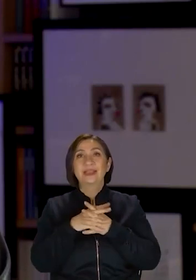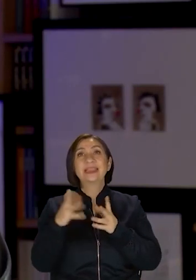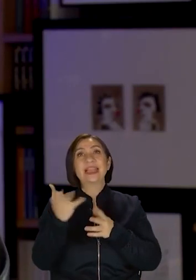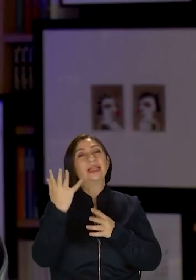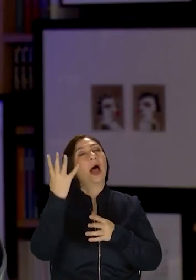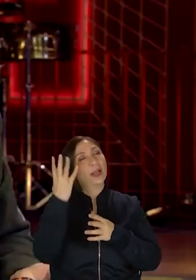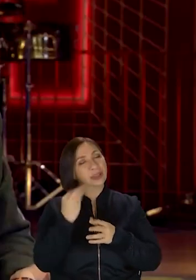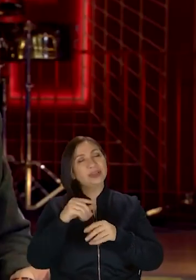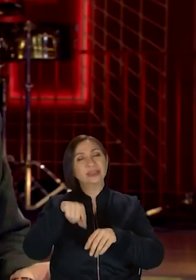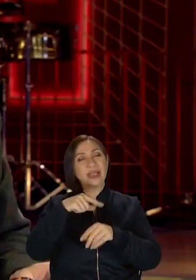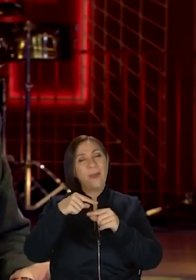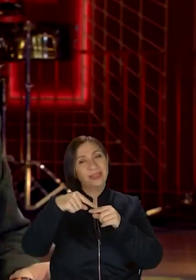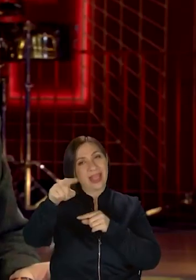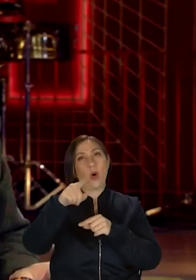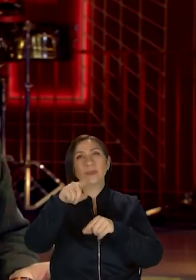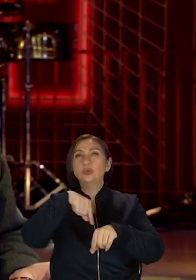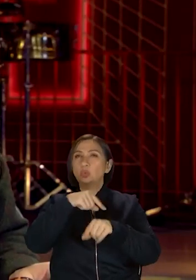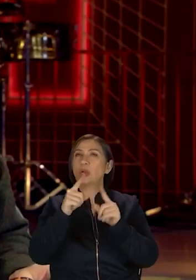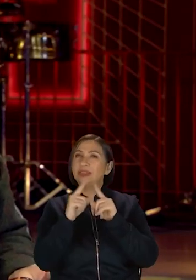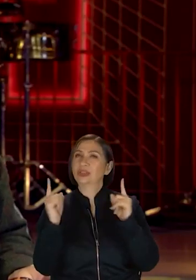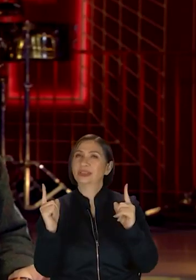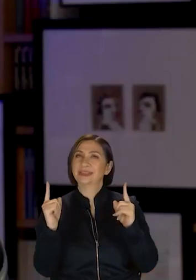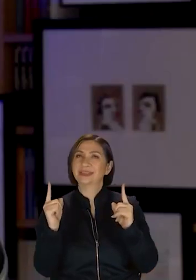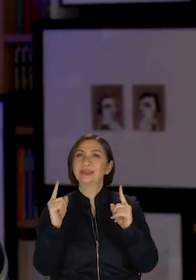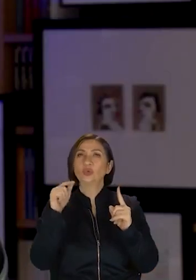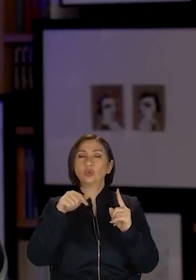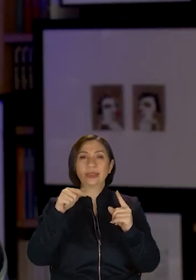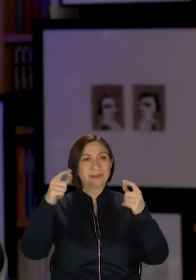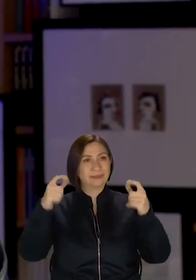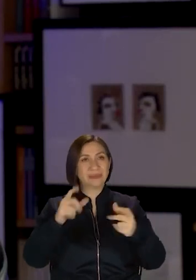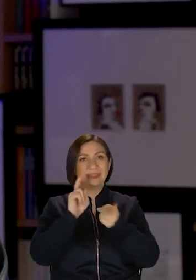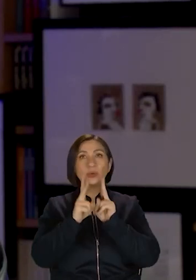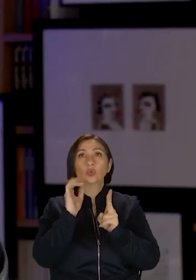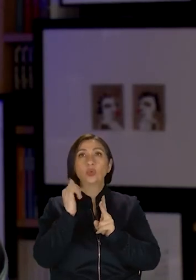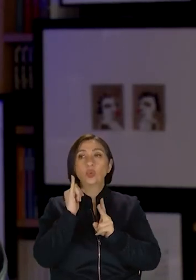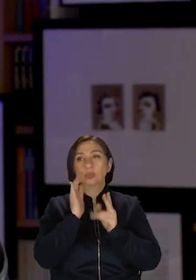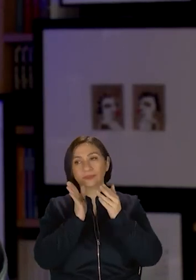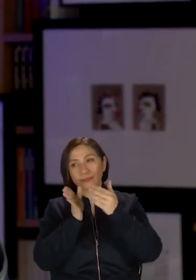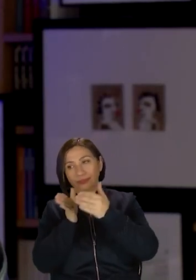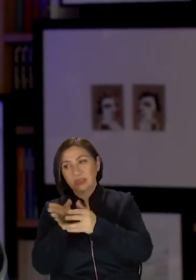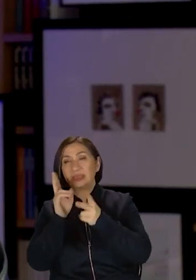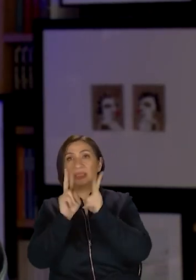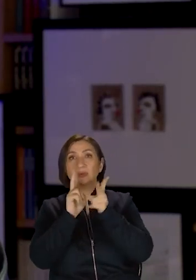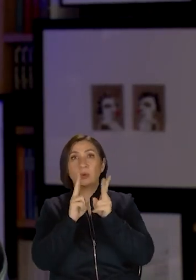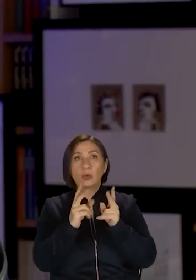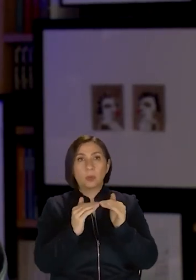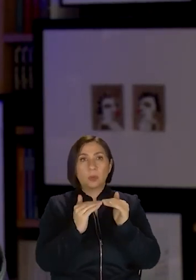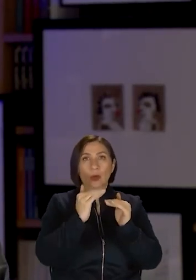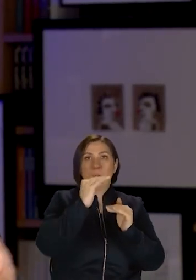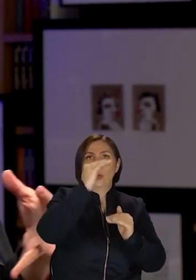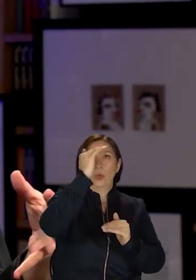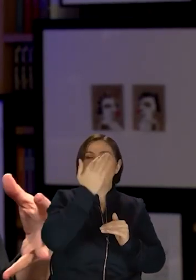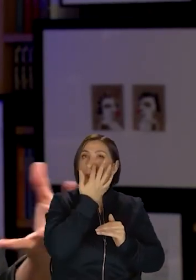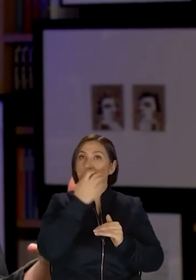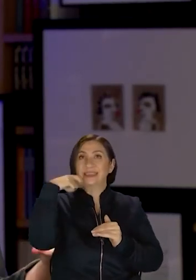anlaşılacak kadar. İnşallah zamanla. Bence o bir süreç. Evet. Yani şu an sektör zaten kötüye gittiği için tiyatro şu anda böyle bir ivme kazandı.